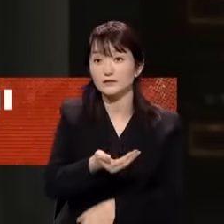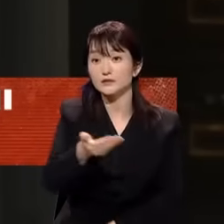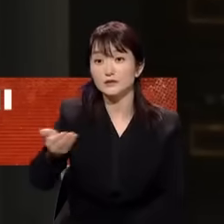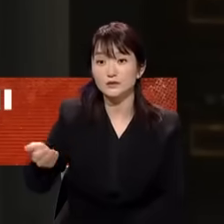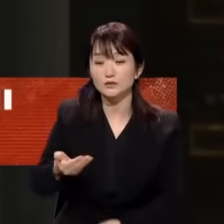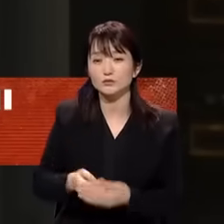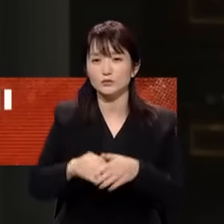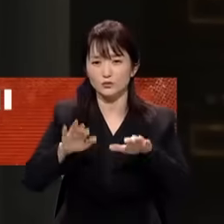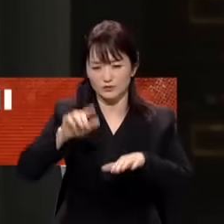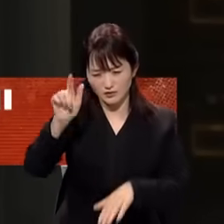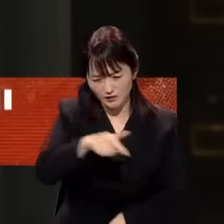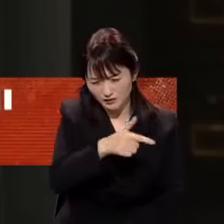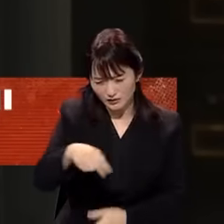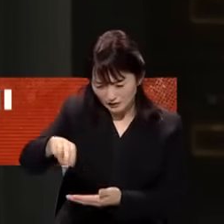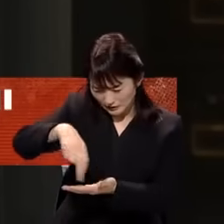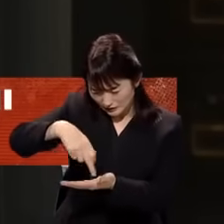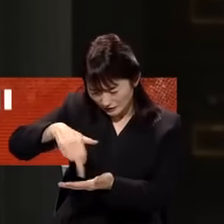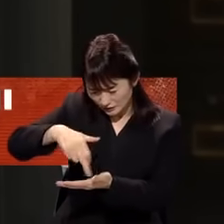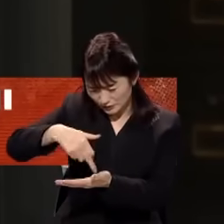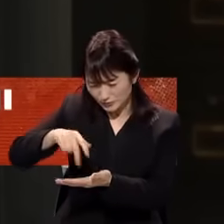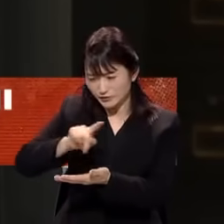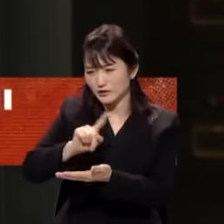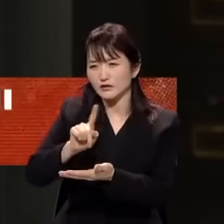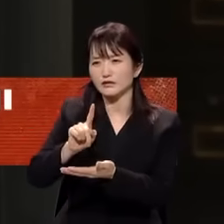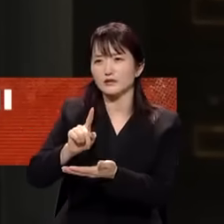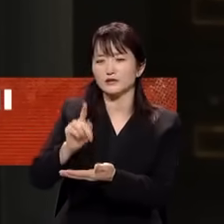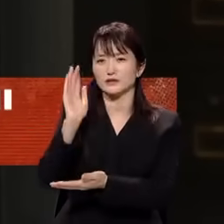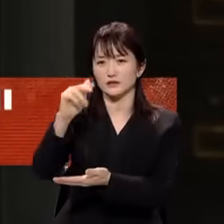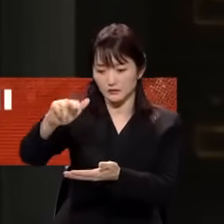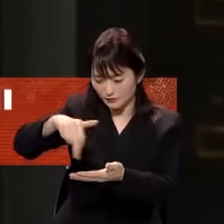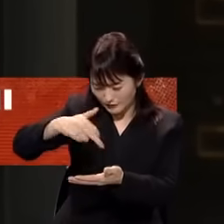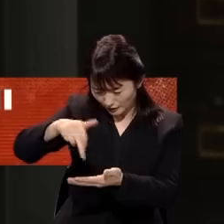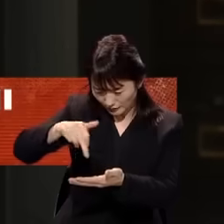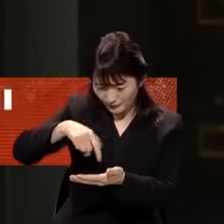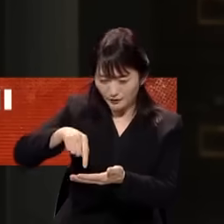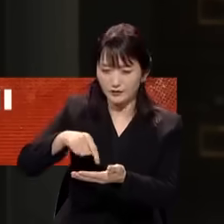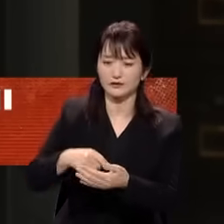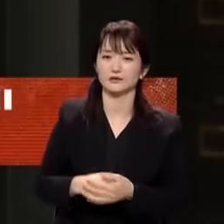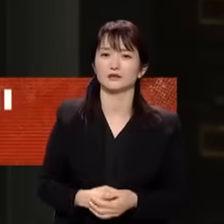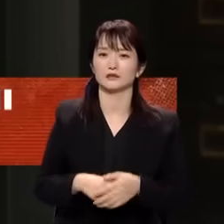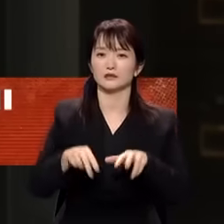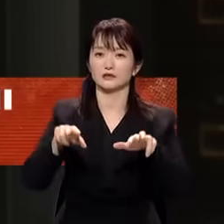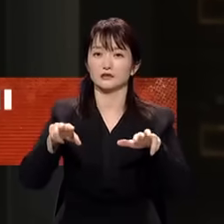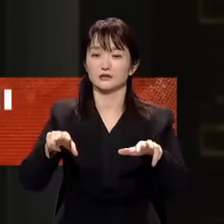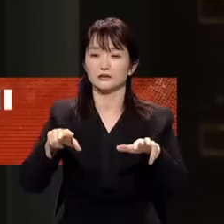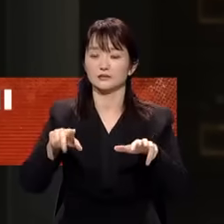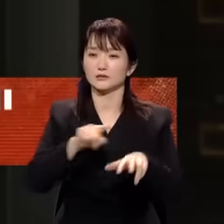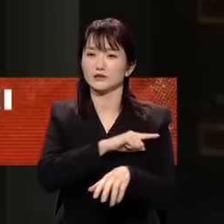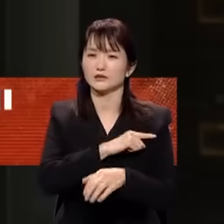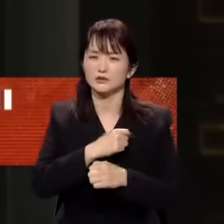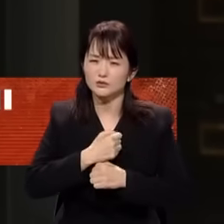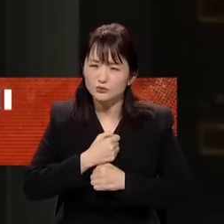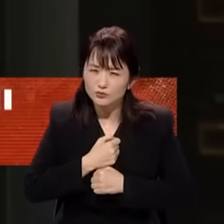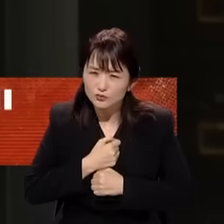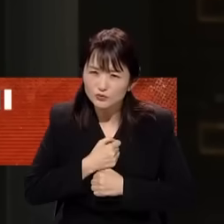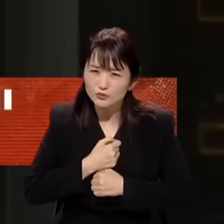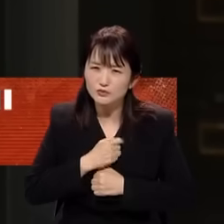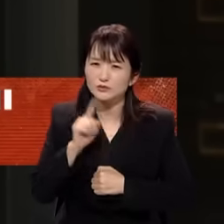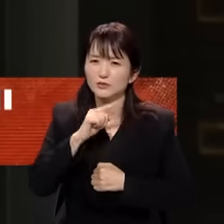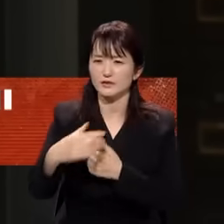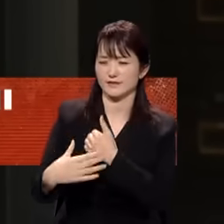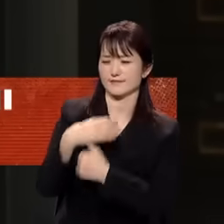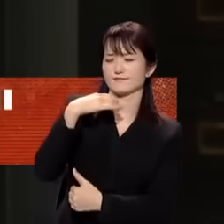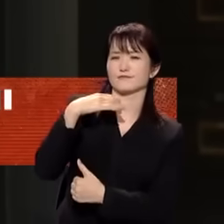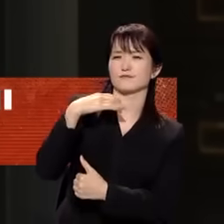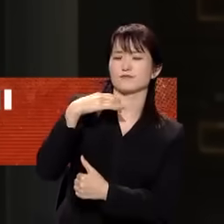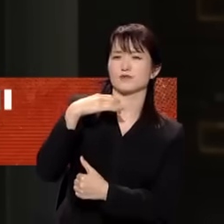종일 카톡으로 별의별 얘기 다 이렇게 막 받으셨을 거예요. 지금 이 시점에서 제일 우리가 경계해야 될 게 바로 음모론입니다.